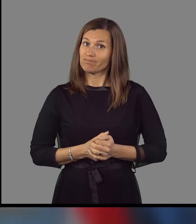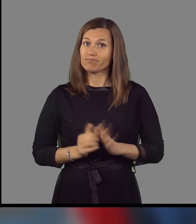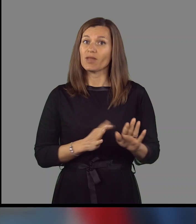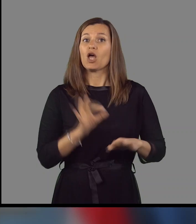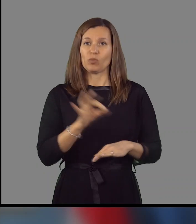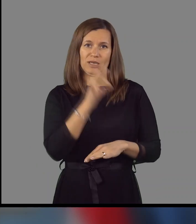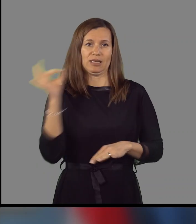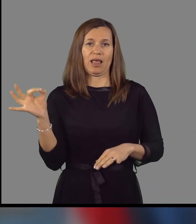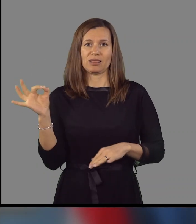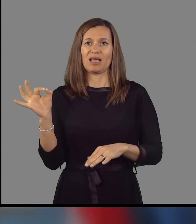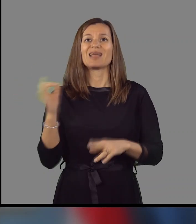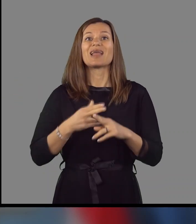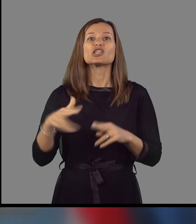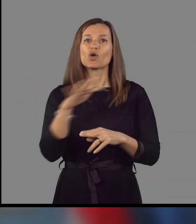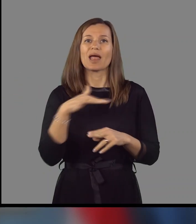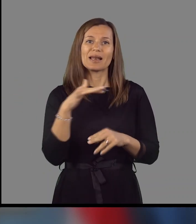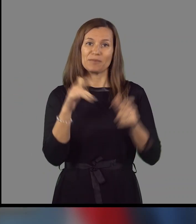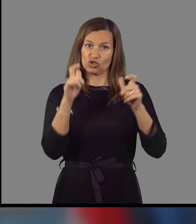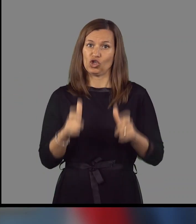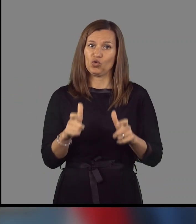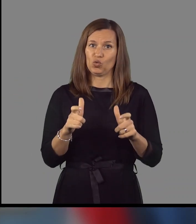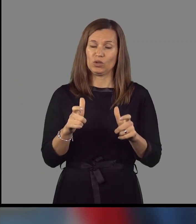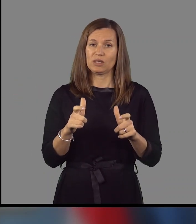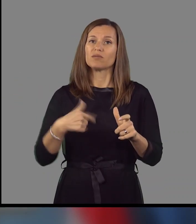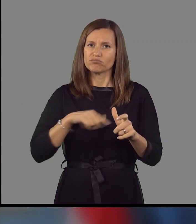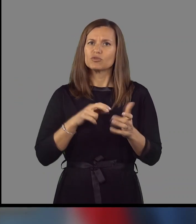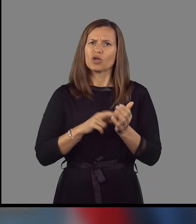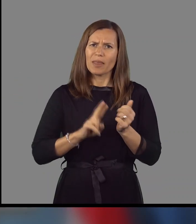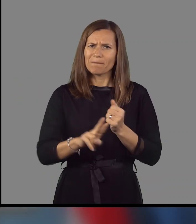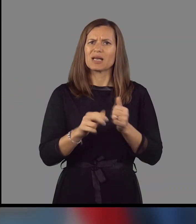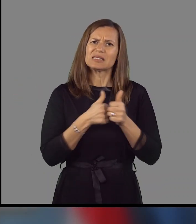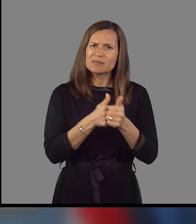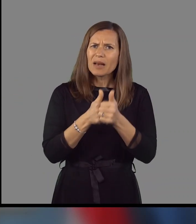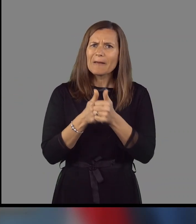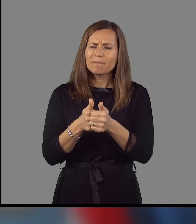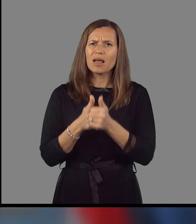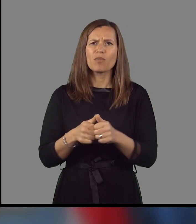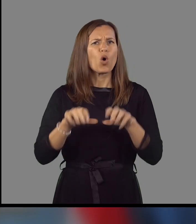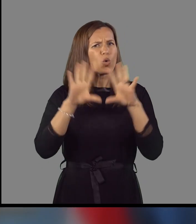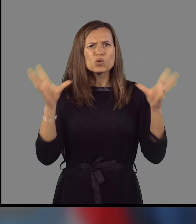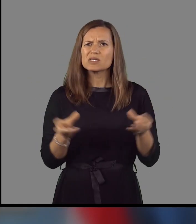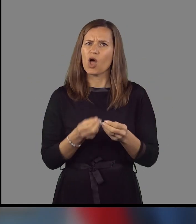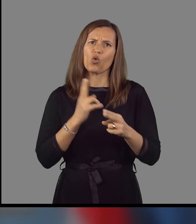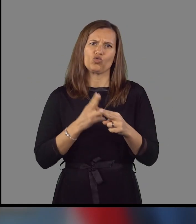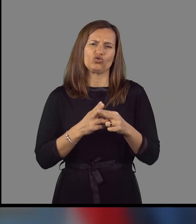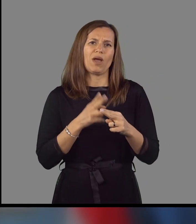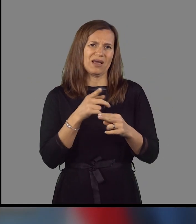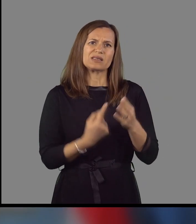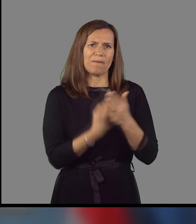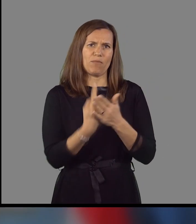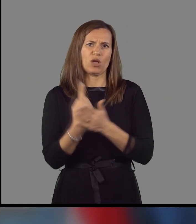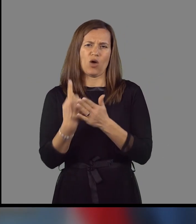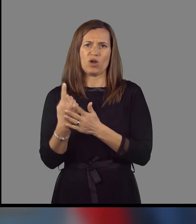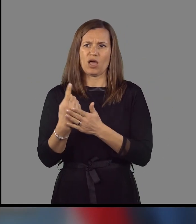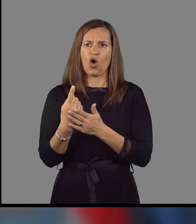Dober dan želim. Na Nacionalnem inštitutu nadalje spremljamo vse okužbe, ki se